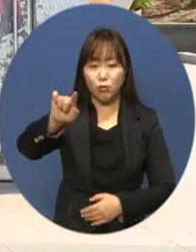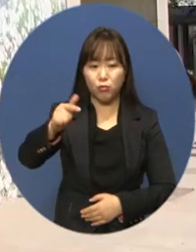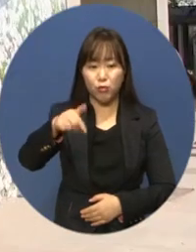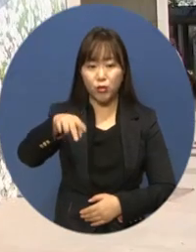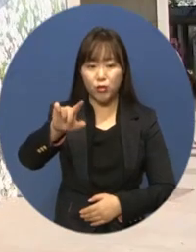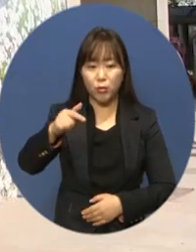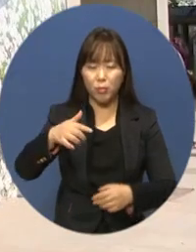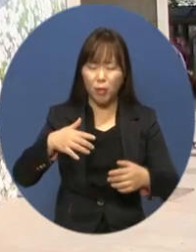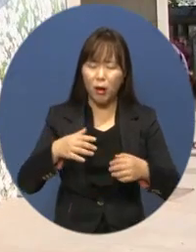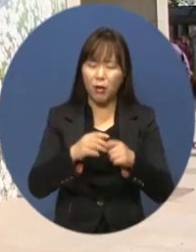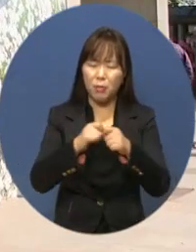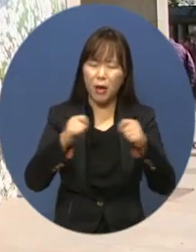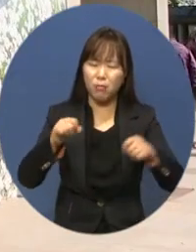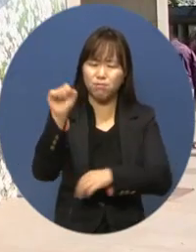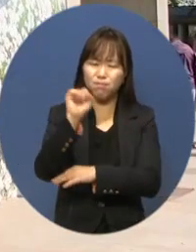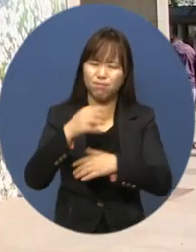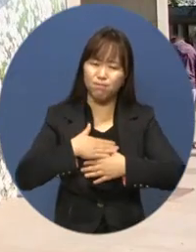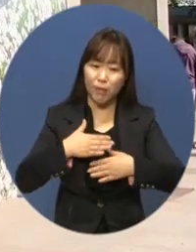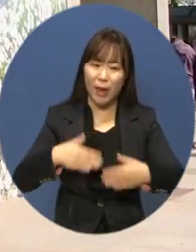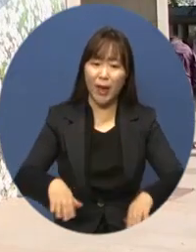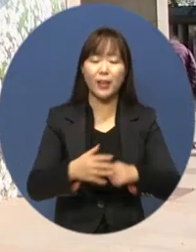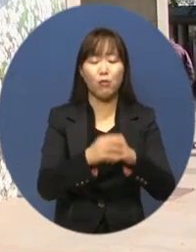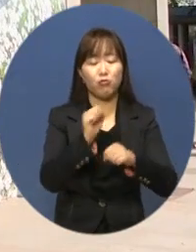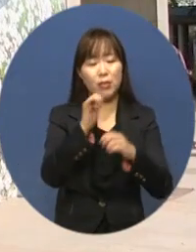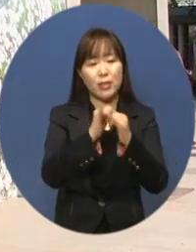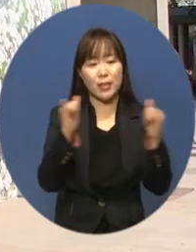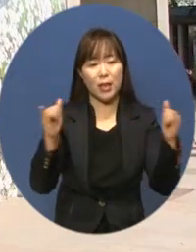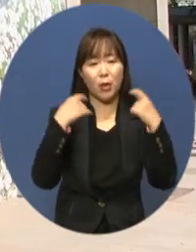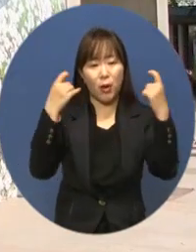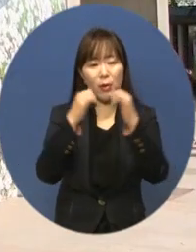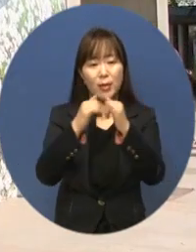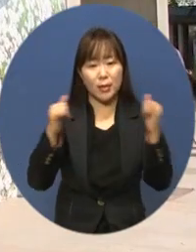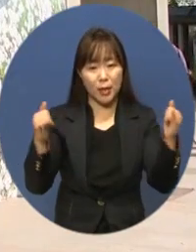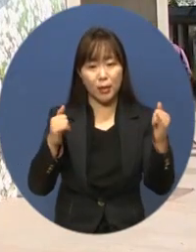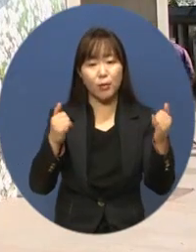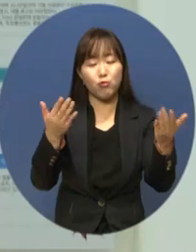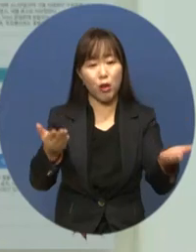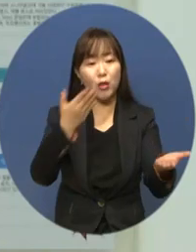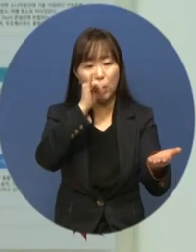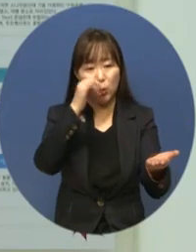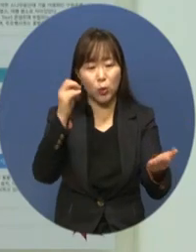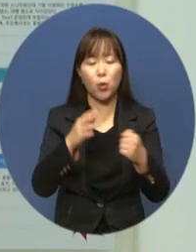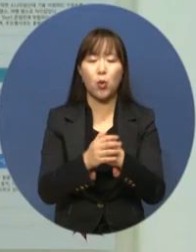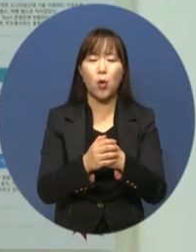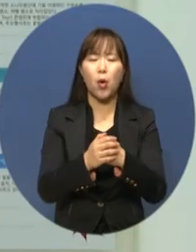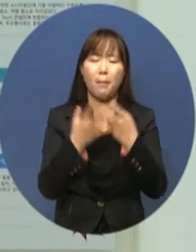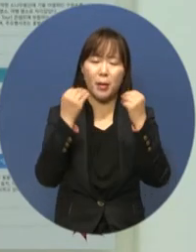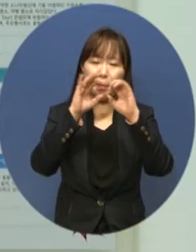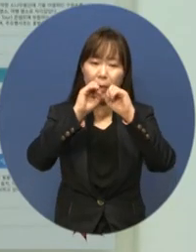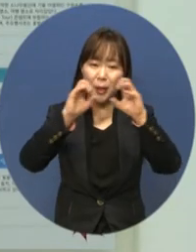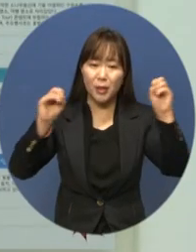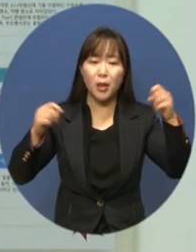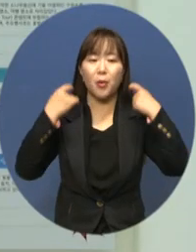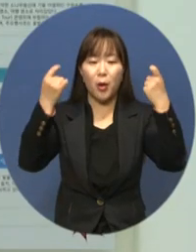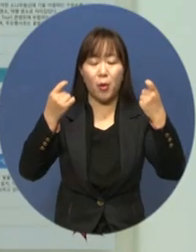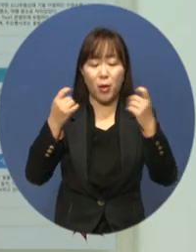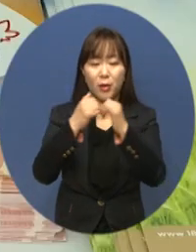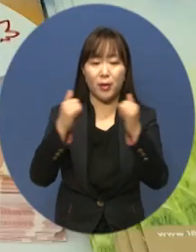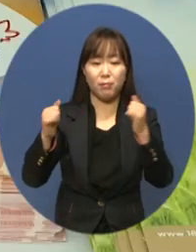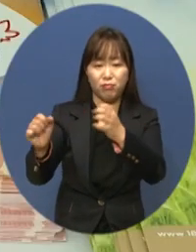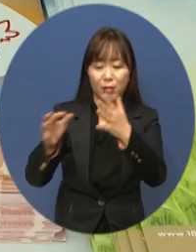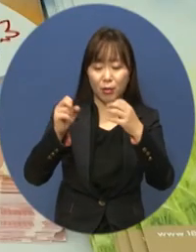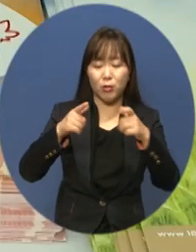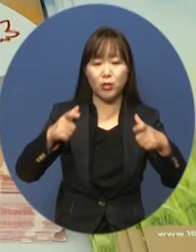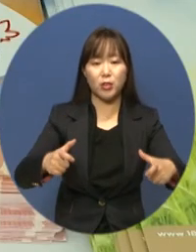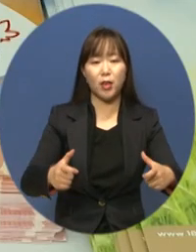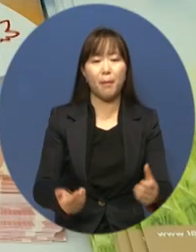지친 운전자와 관광객들에게 안락한 휴식 공간을 제공할 뿐만 아니라 정읍을 널리 알려 관광객 유치와